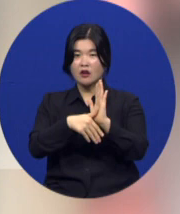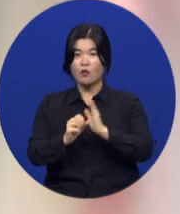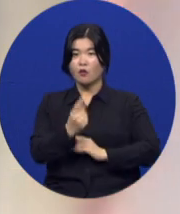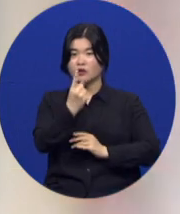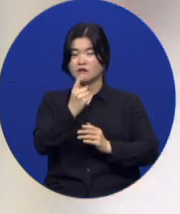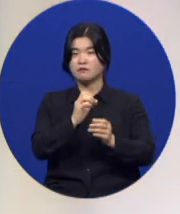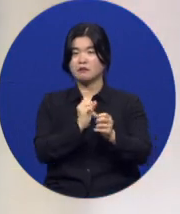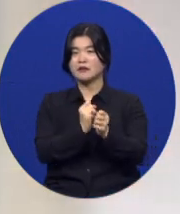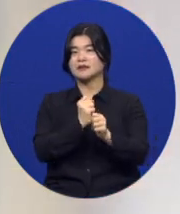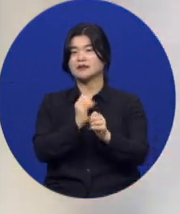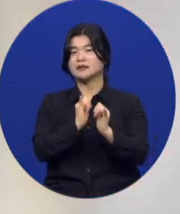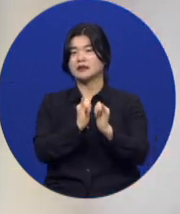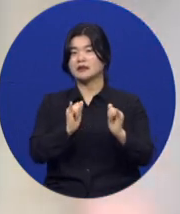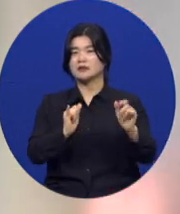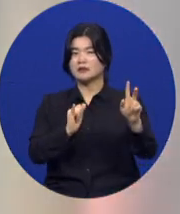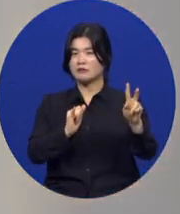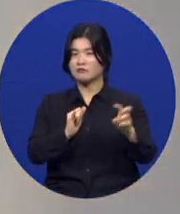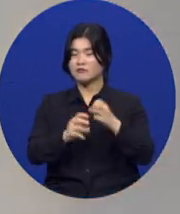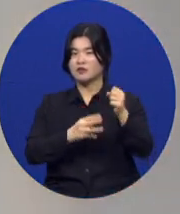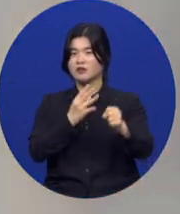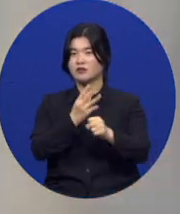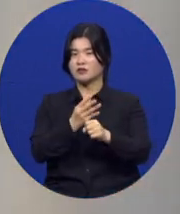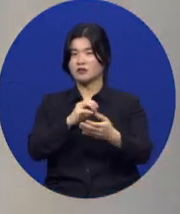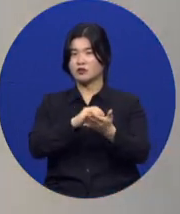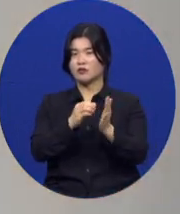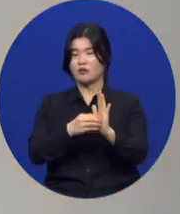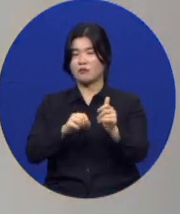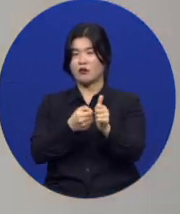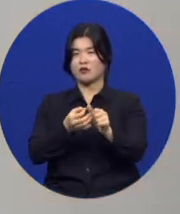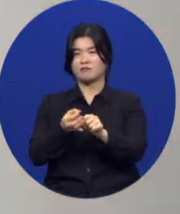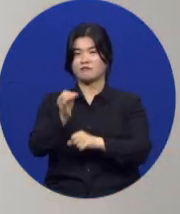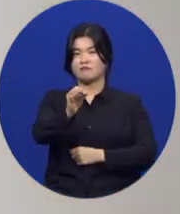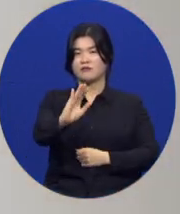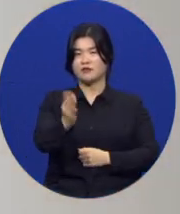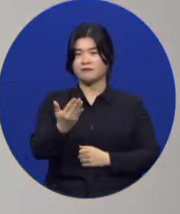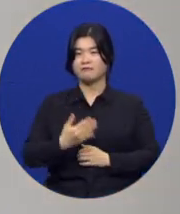제공자는 3년이하 금고 나 벌금에 처해집니다